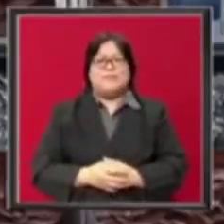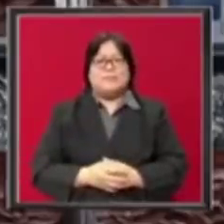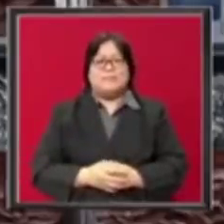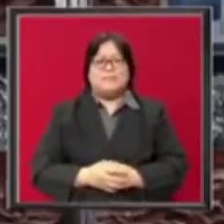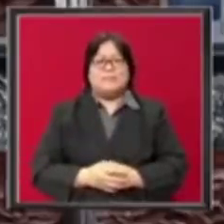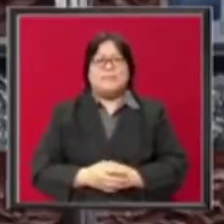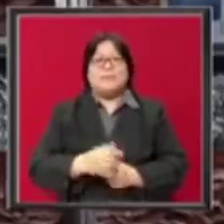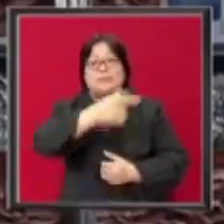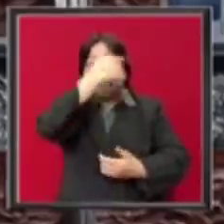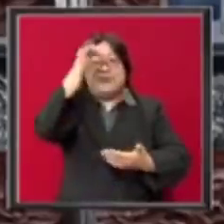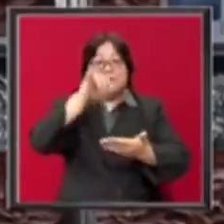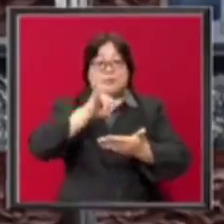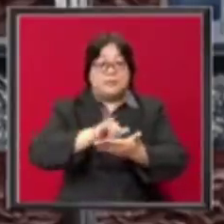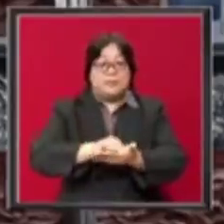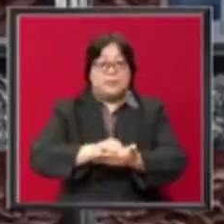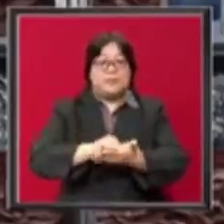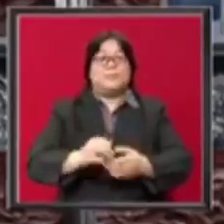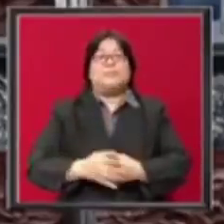Jadi oleh demikian,